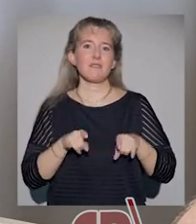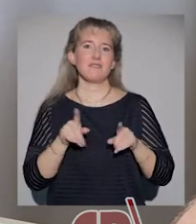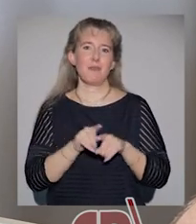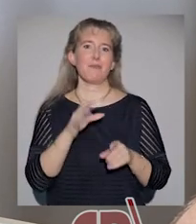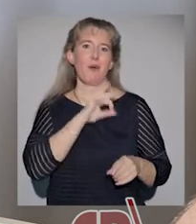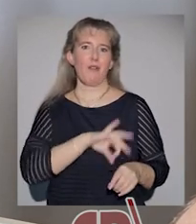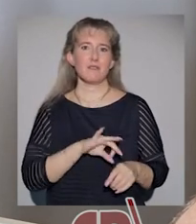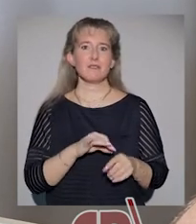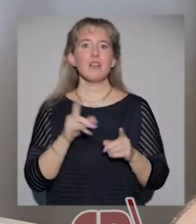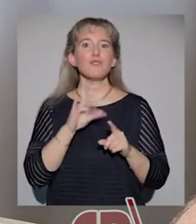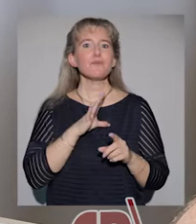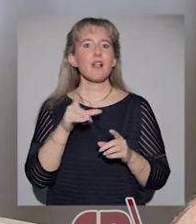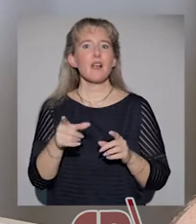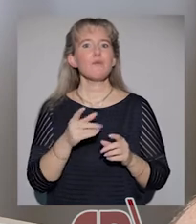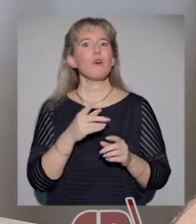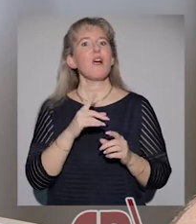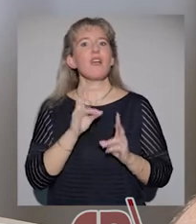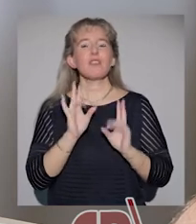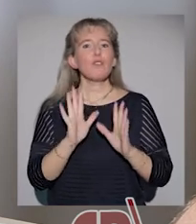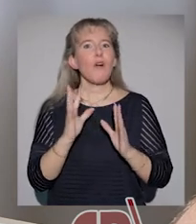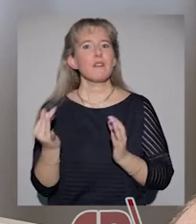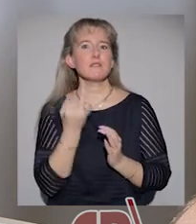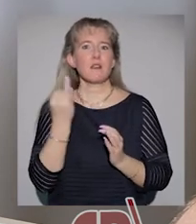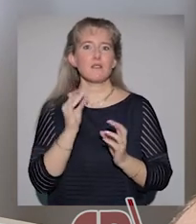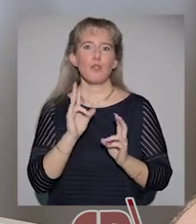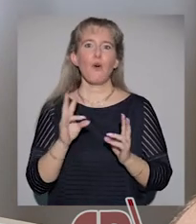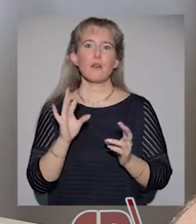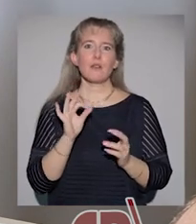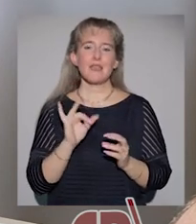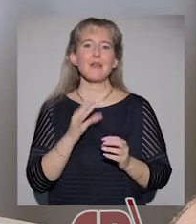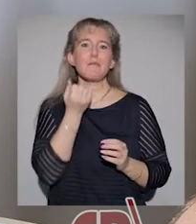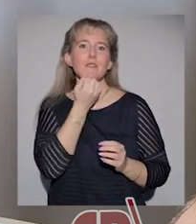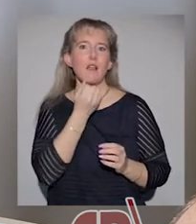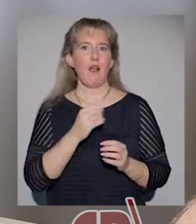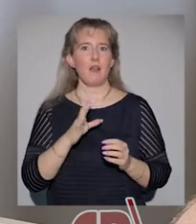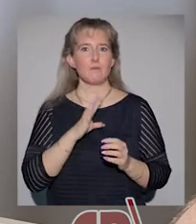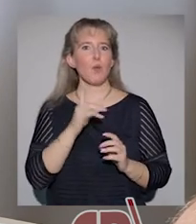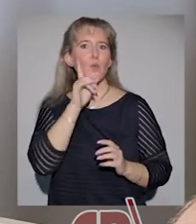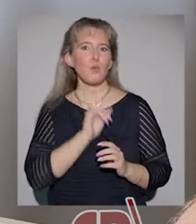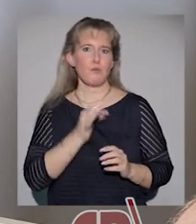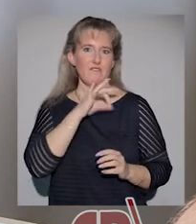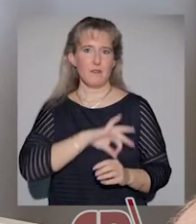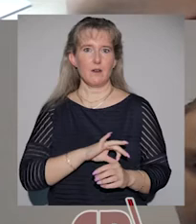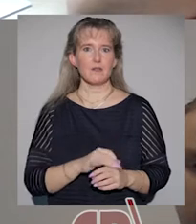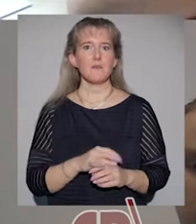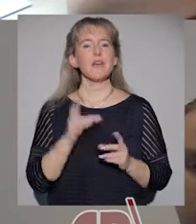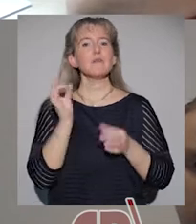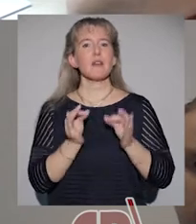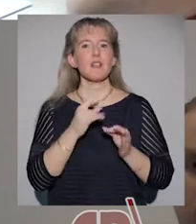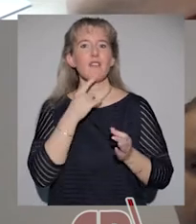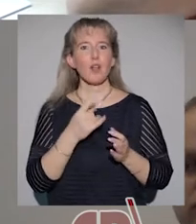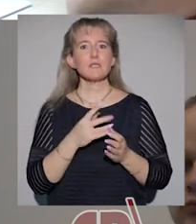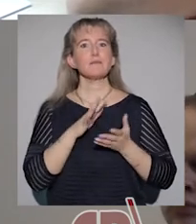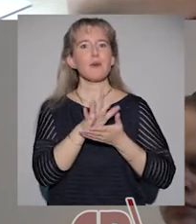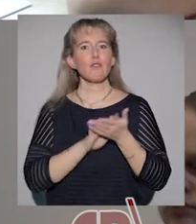и пригодился. И чтобы это было ему не только интересно, но и материально удобно, выгодно.